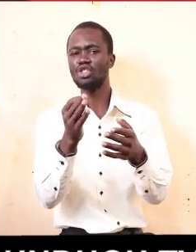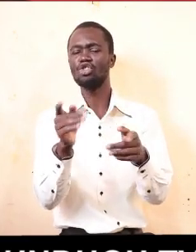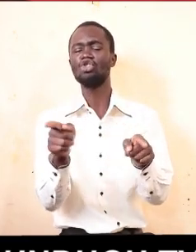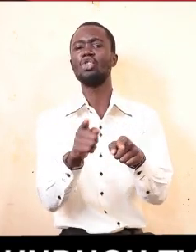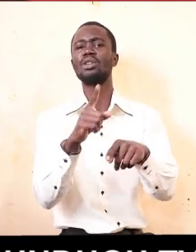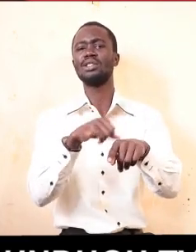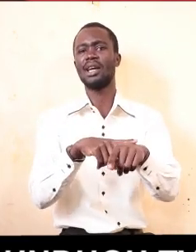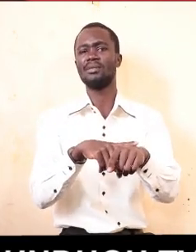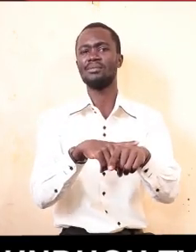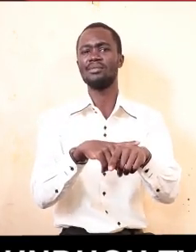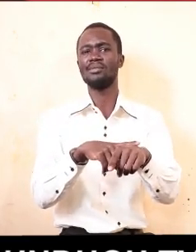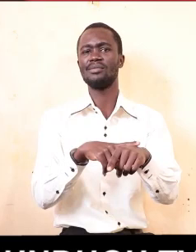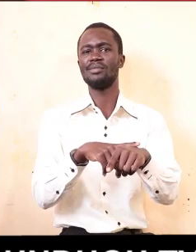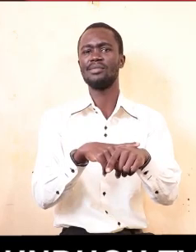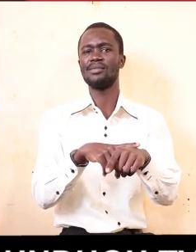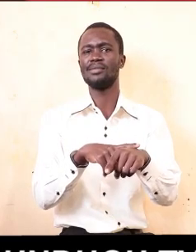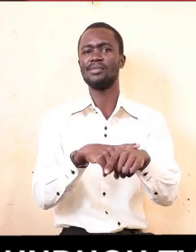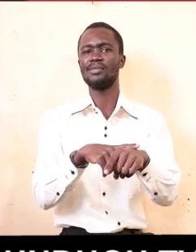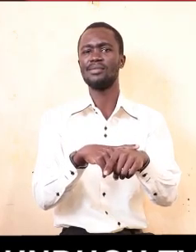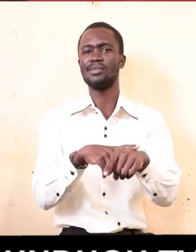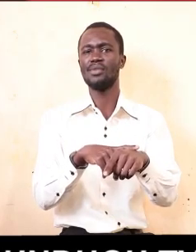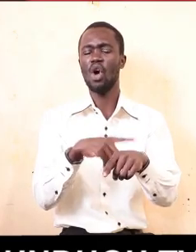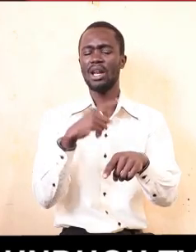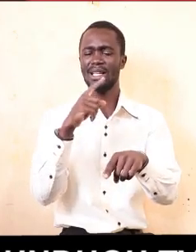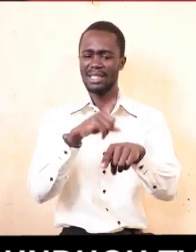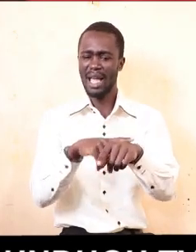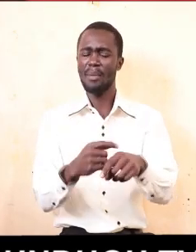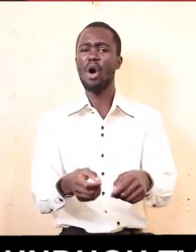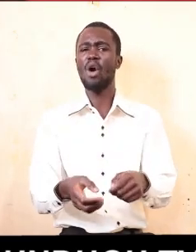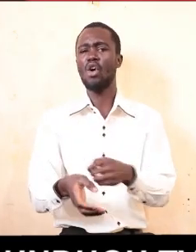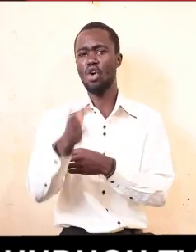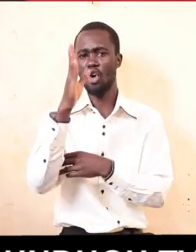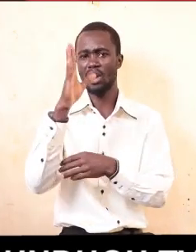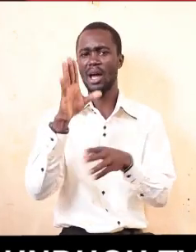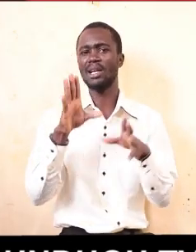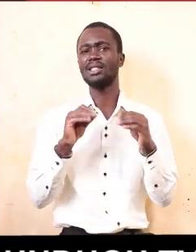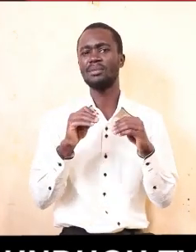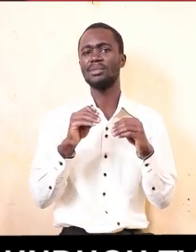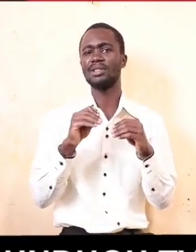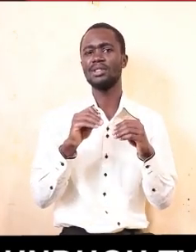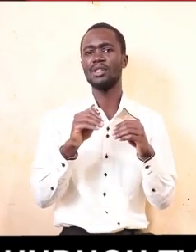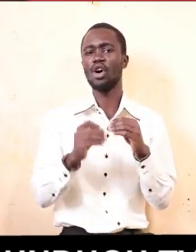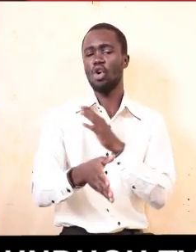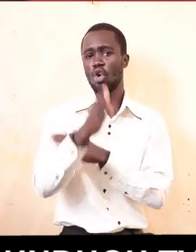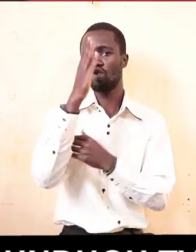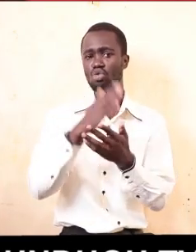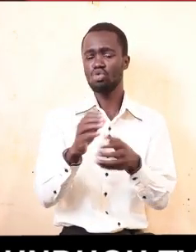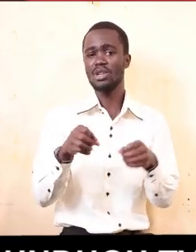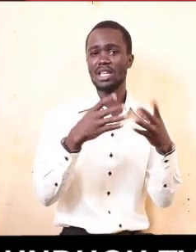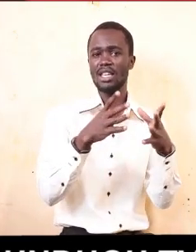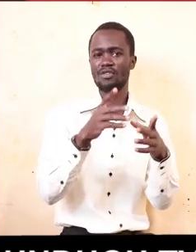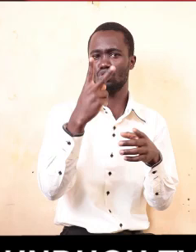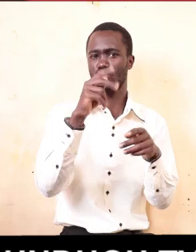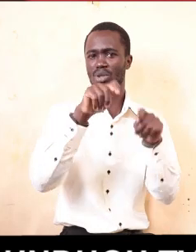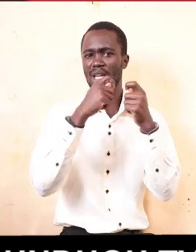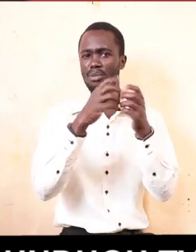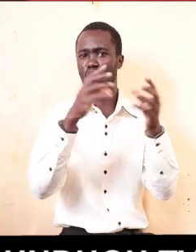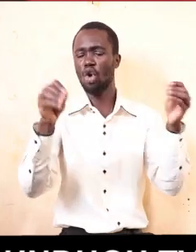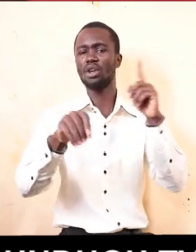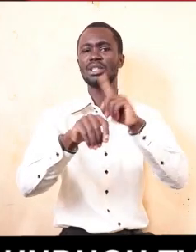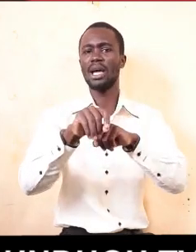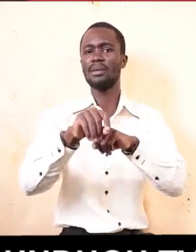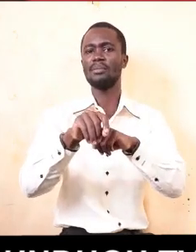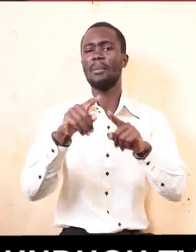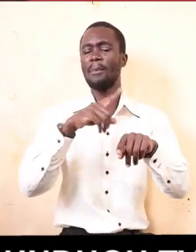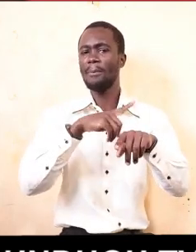ama kamuda, sijui ni muda gani ule Mungu ametenga. Hawa aliwatengea miaka mingi, lakini hata